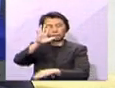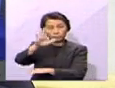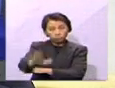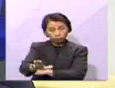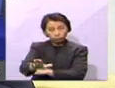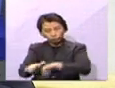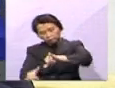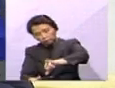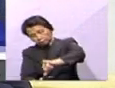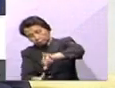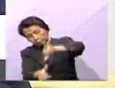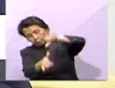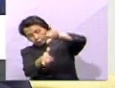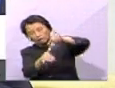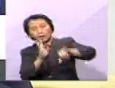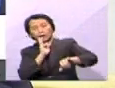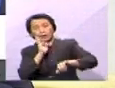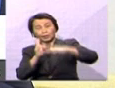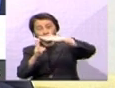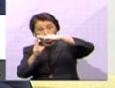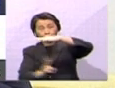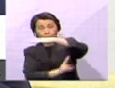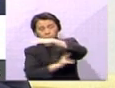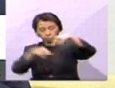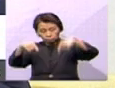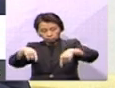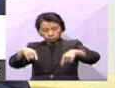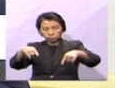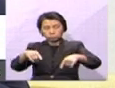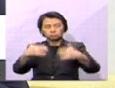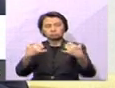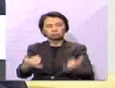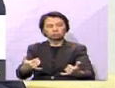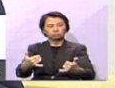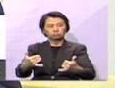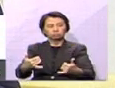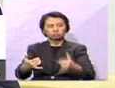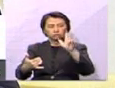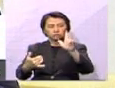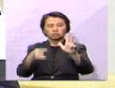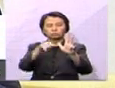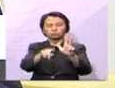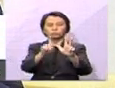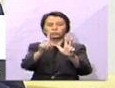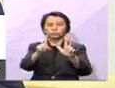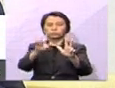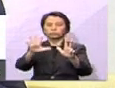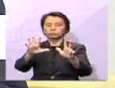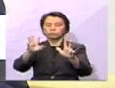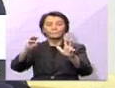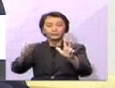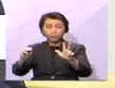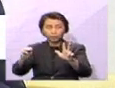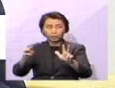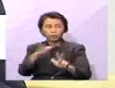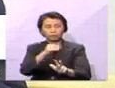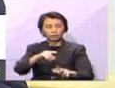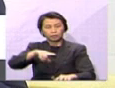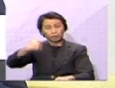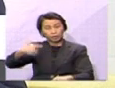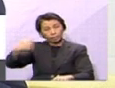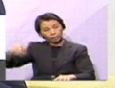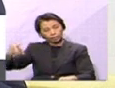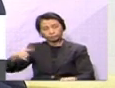paras air di tambatan diraja ini setakat ini 3.15 me manakala